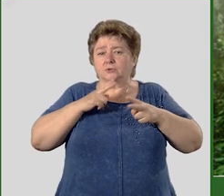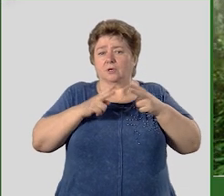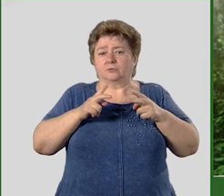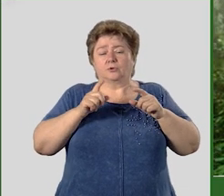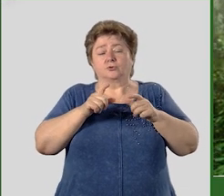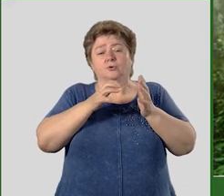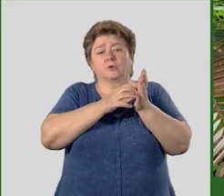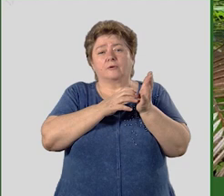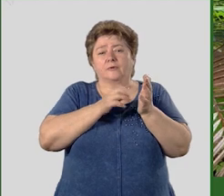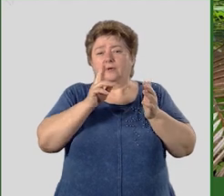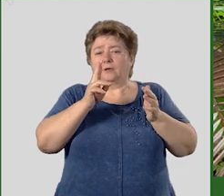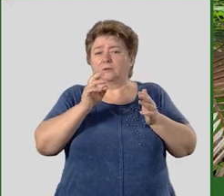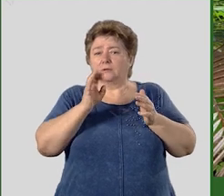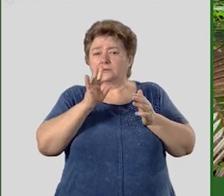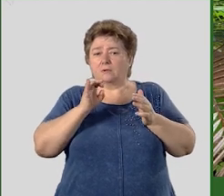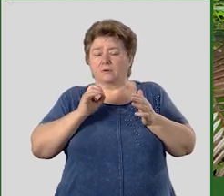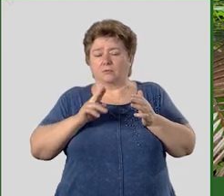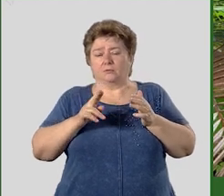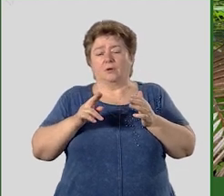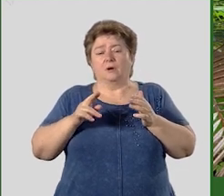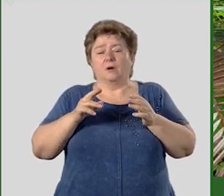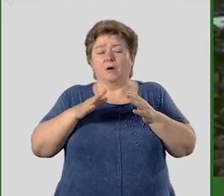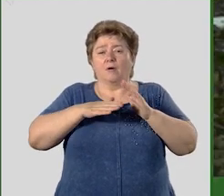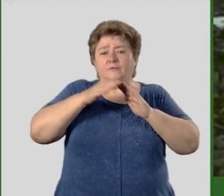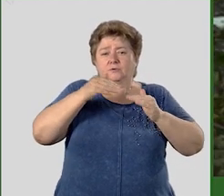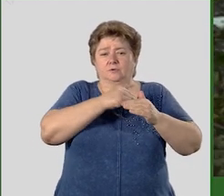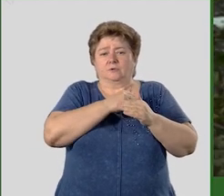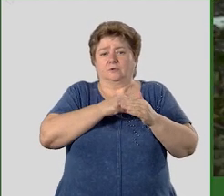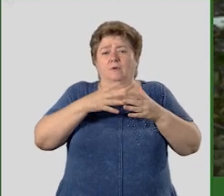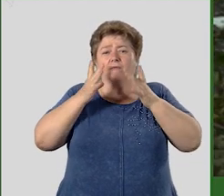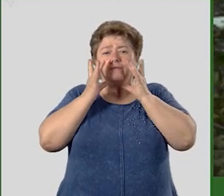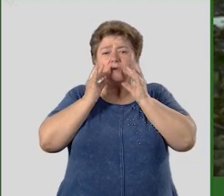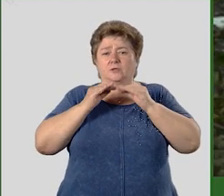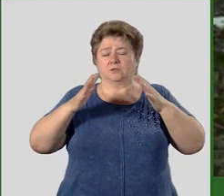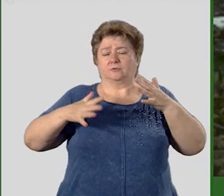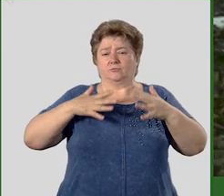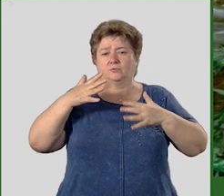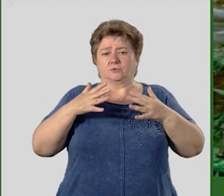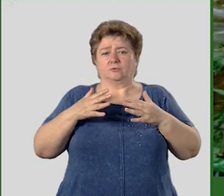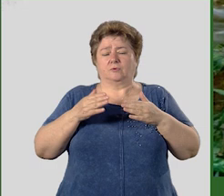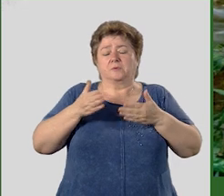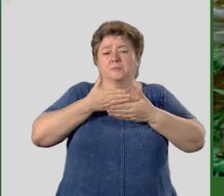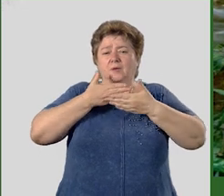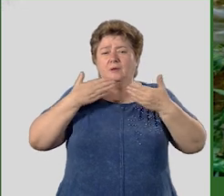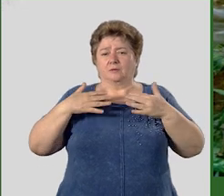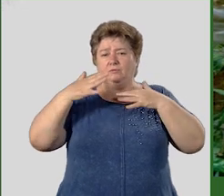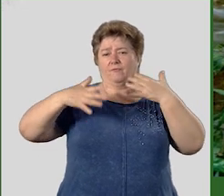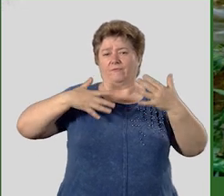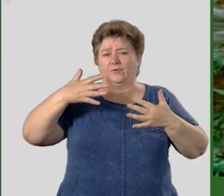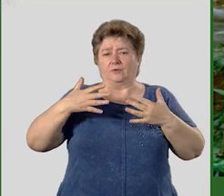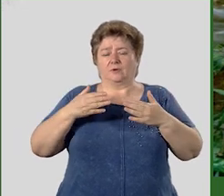жалуются на нехватку кислорода. Высокая температура и влажность воздуха, отсутствие